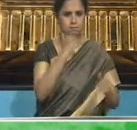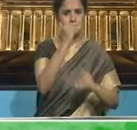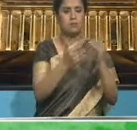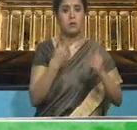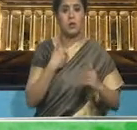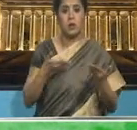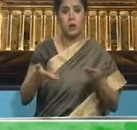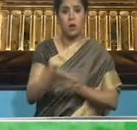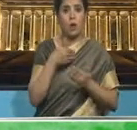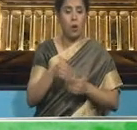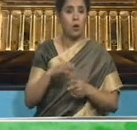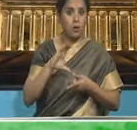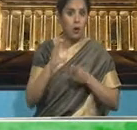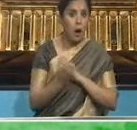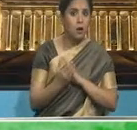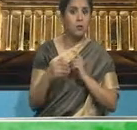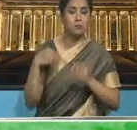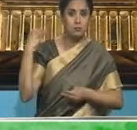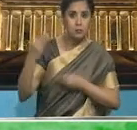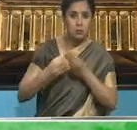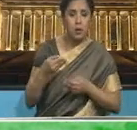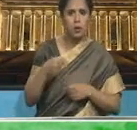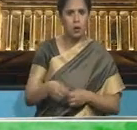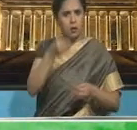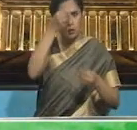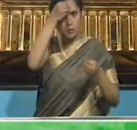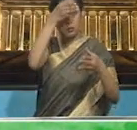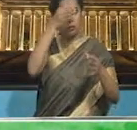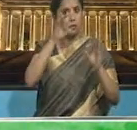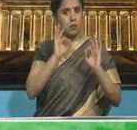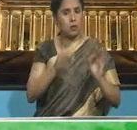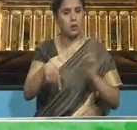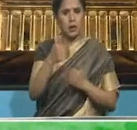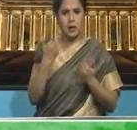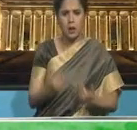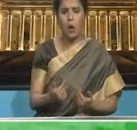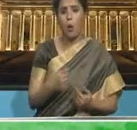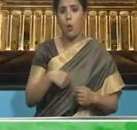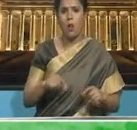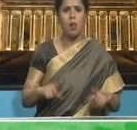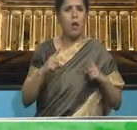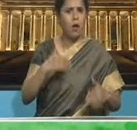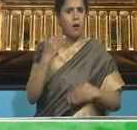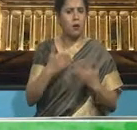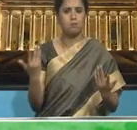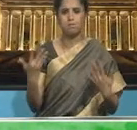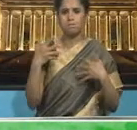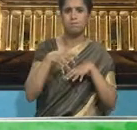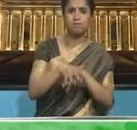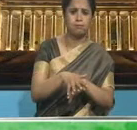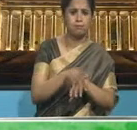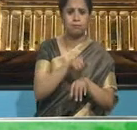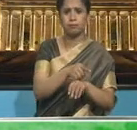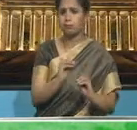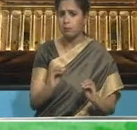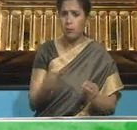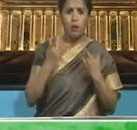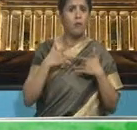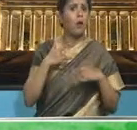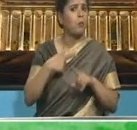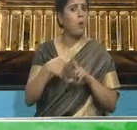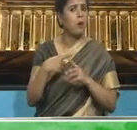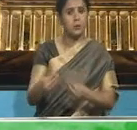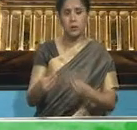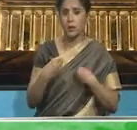सभ्यता पर आधारित ज्ञान को समकालीन जीवन के लिए प्रासंगिक बनाती है।